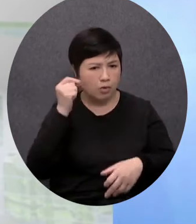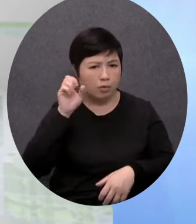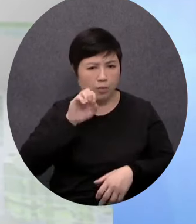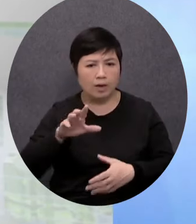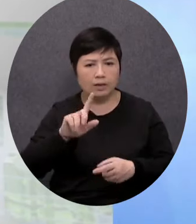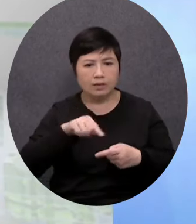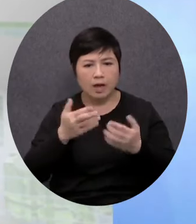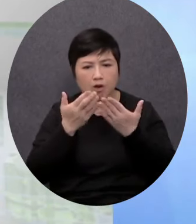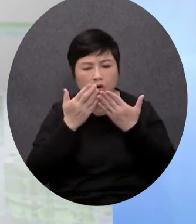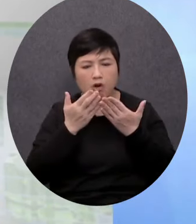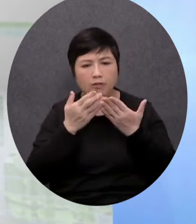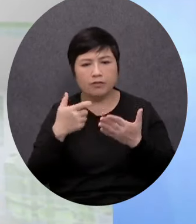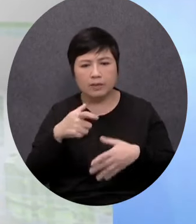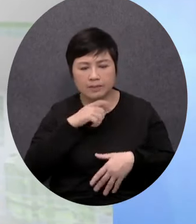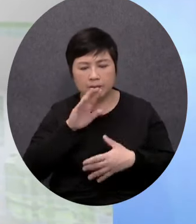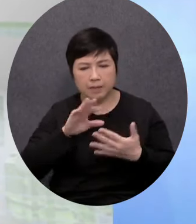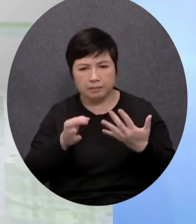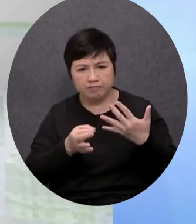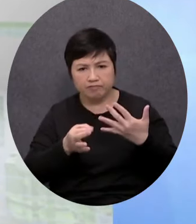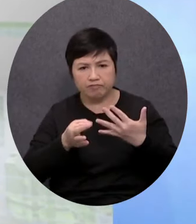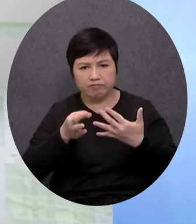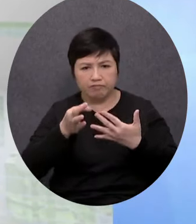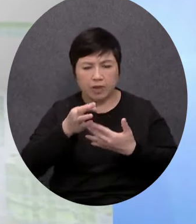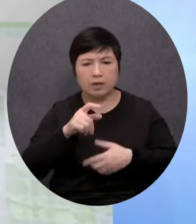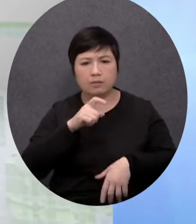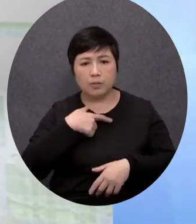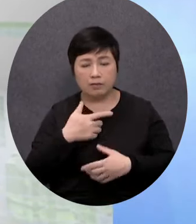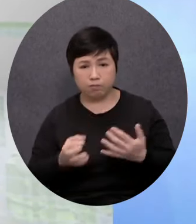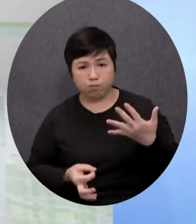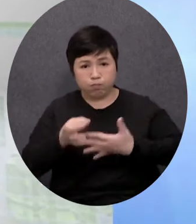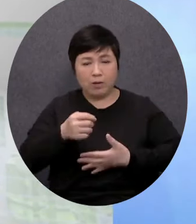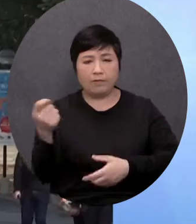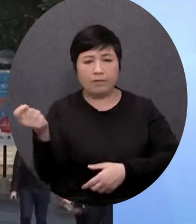循序渐进调整，唔会急于大幅提升。